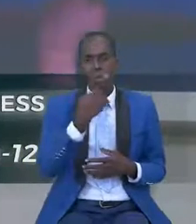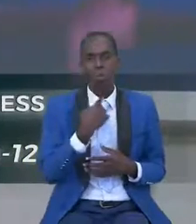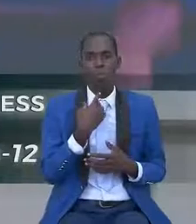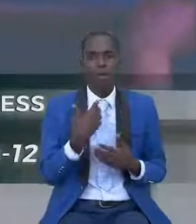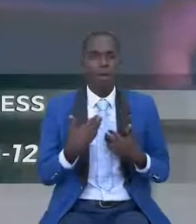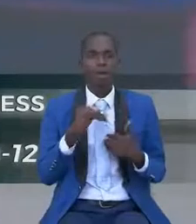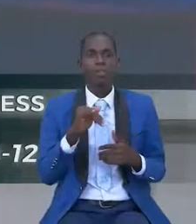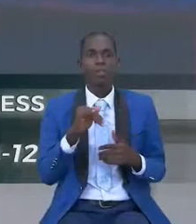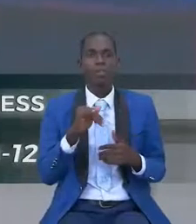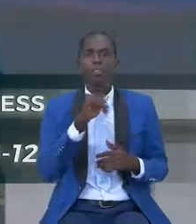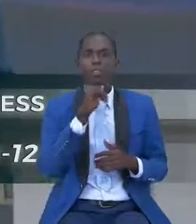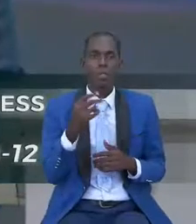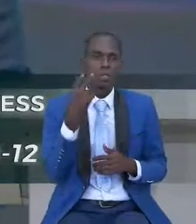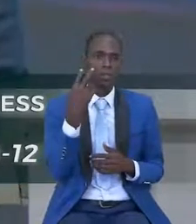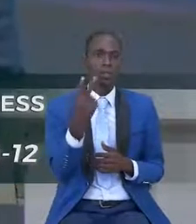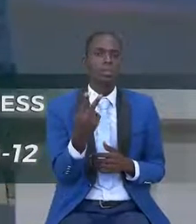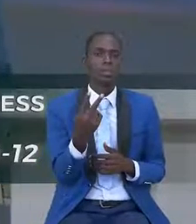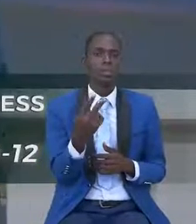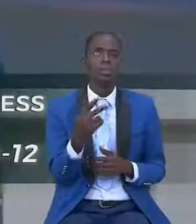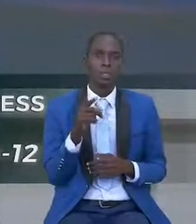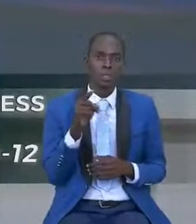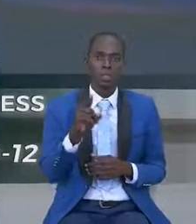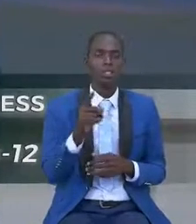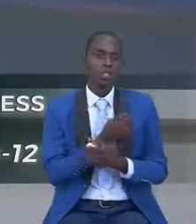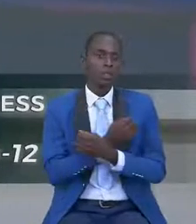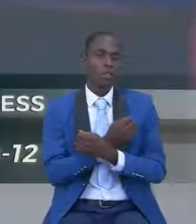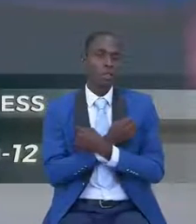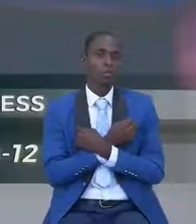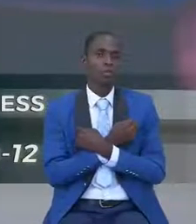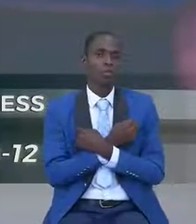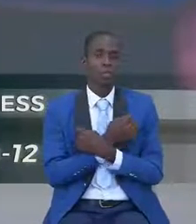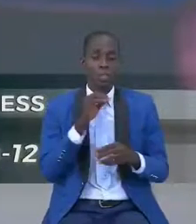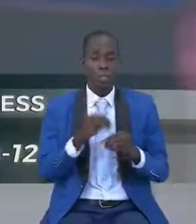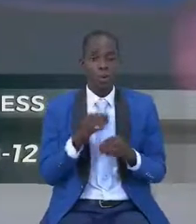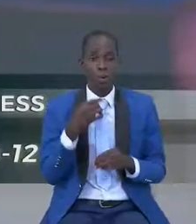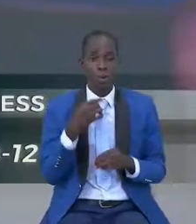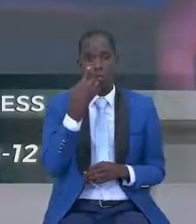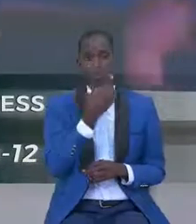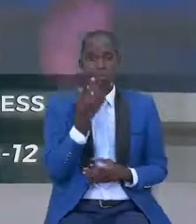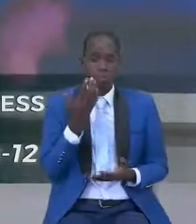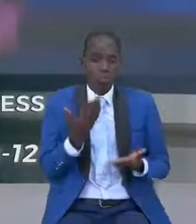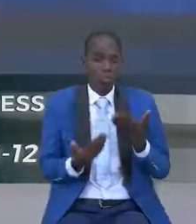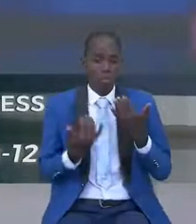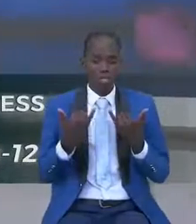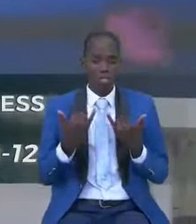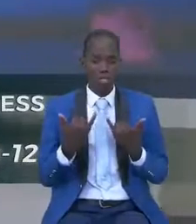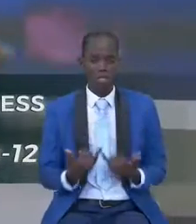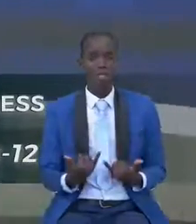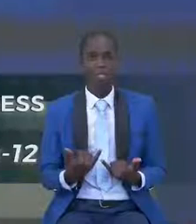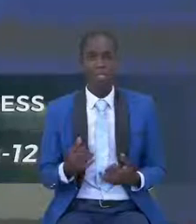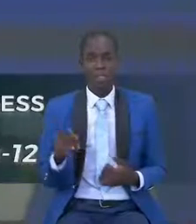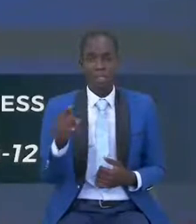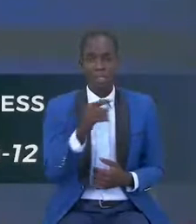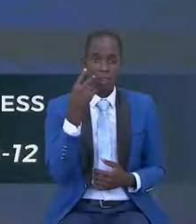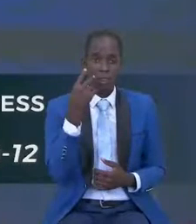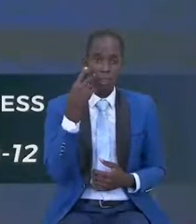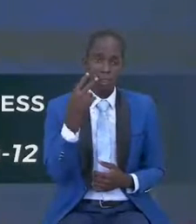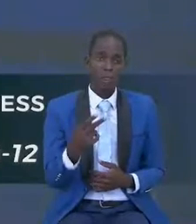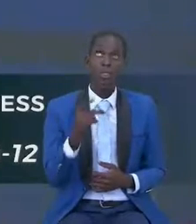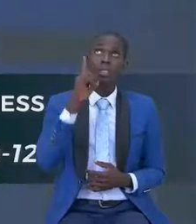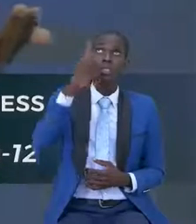vous aimez sans l'avoir vu, en qui vous croyez sans le voir encore,